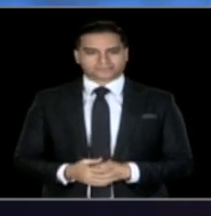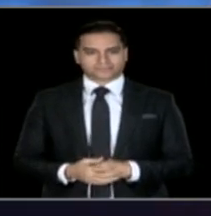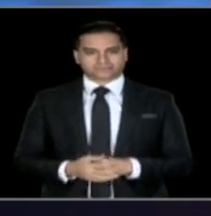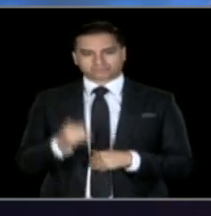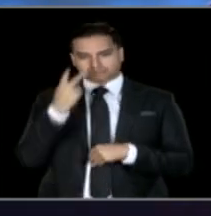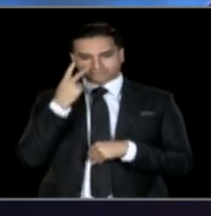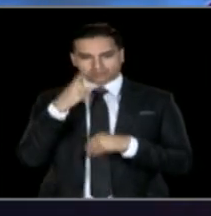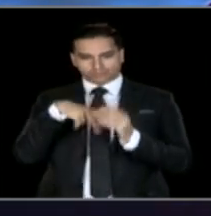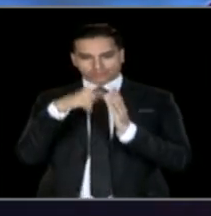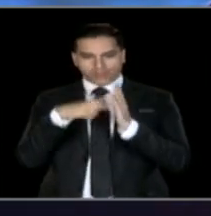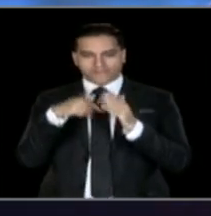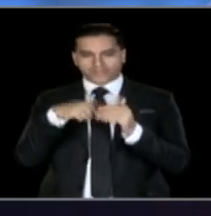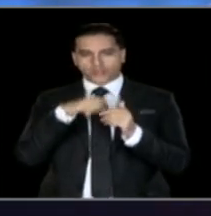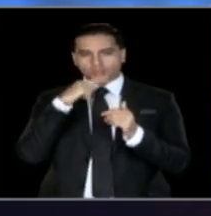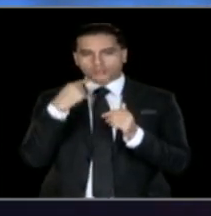اتوقعت في صربيا.